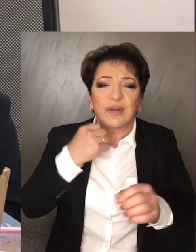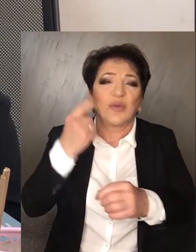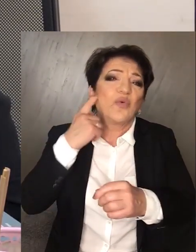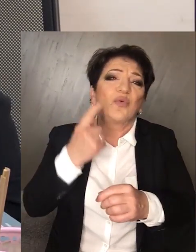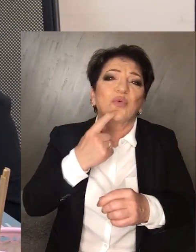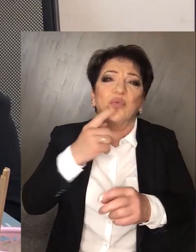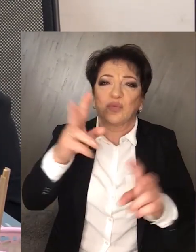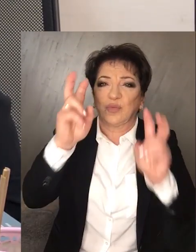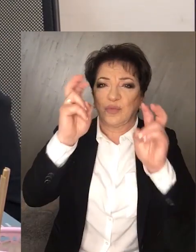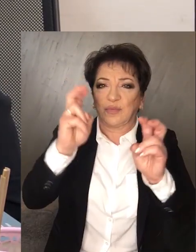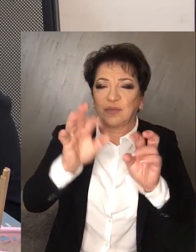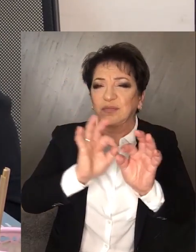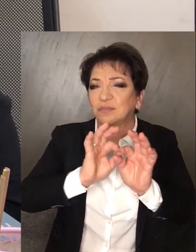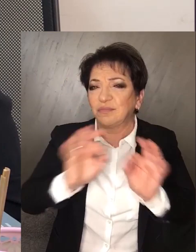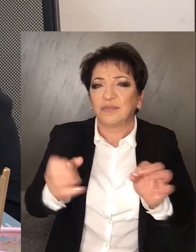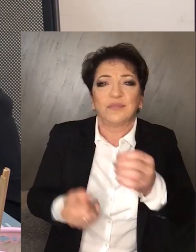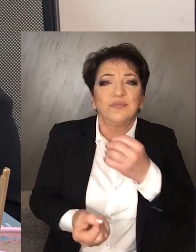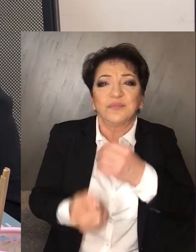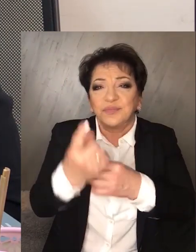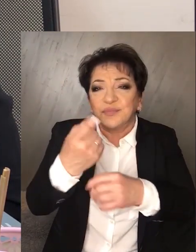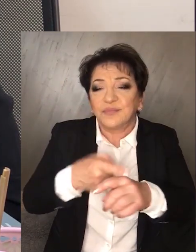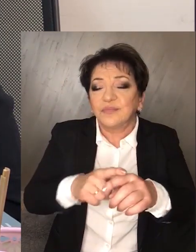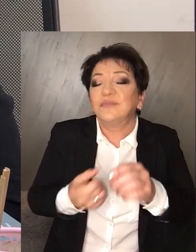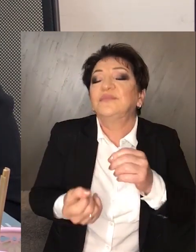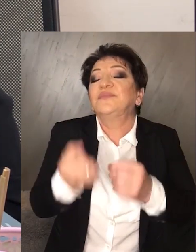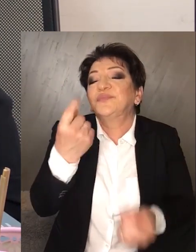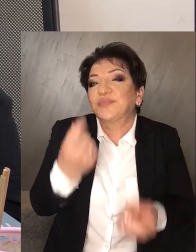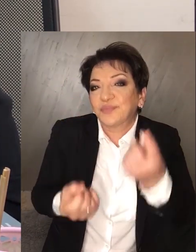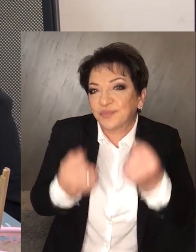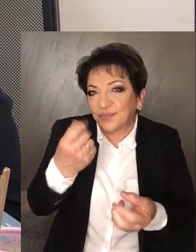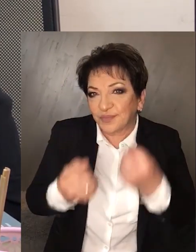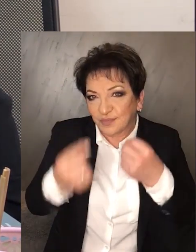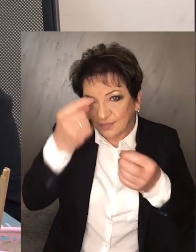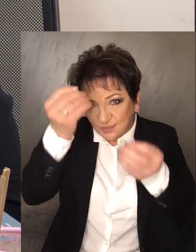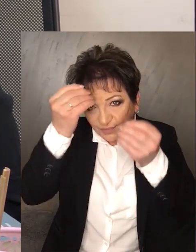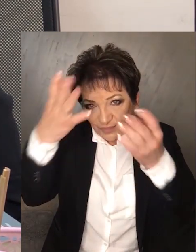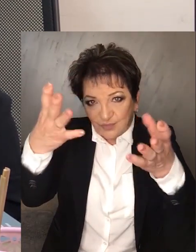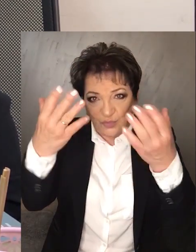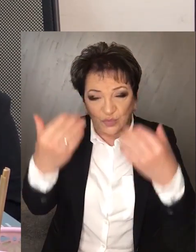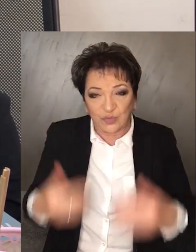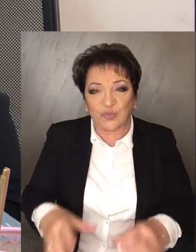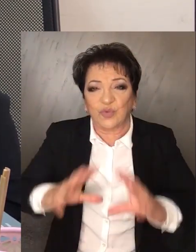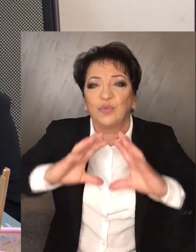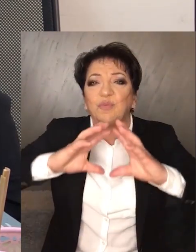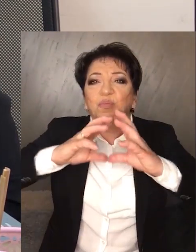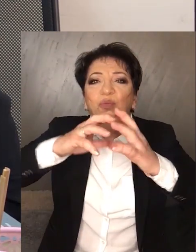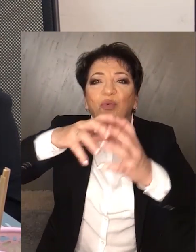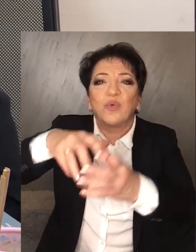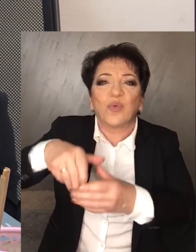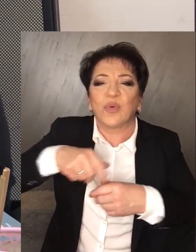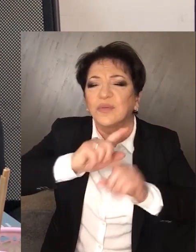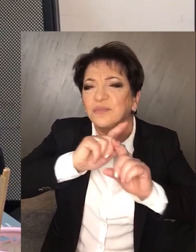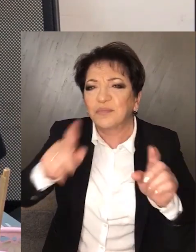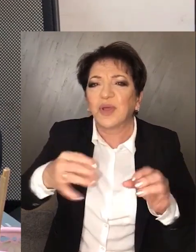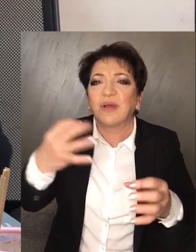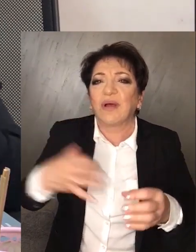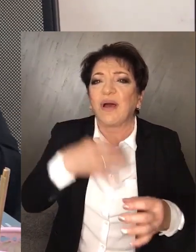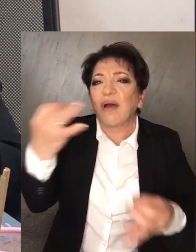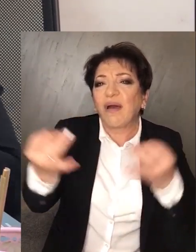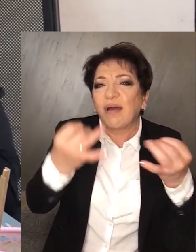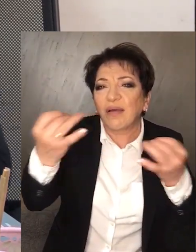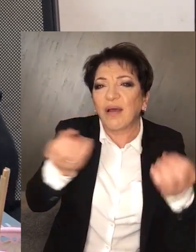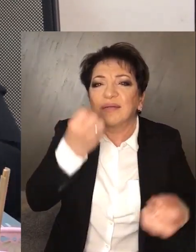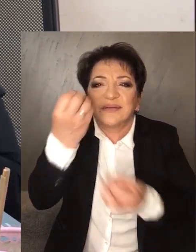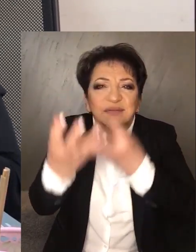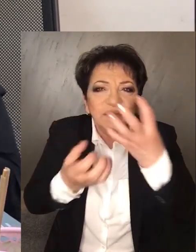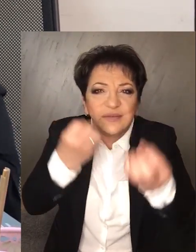ես մի հրաշք մշակույթի, որը դարերից է եկել, հրաշք մի մշակույթի, որը ուղղակի սնում է մարդուն, մի այլ աշխարհ